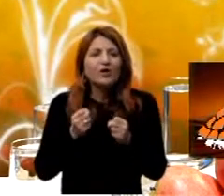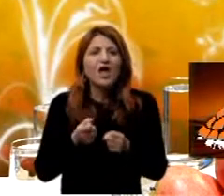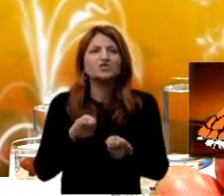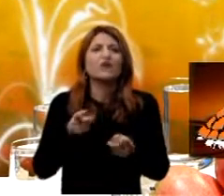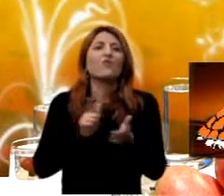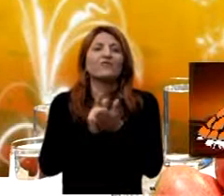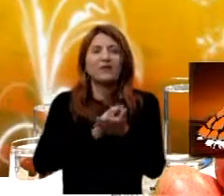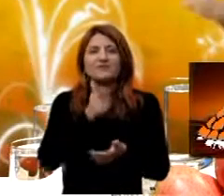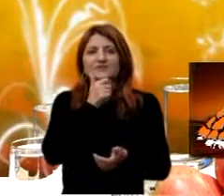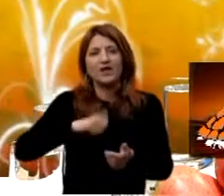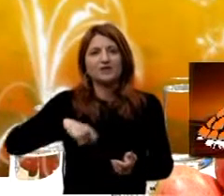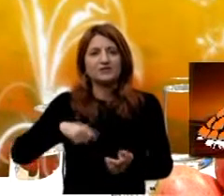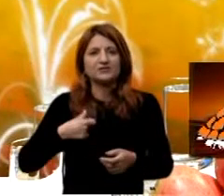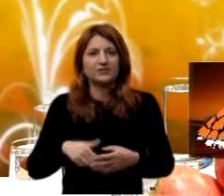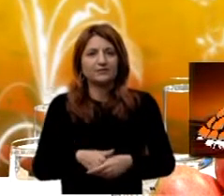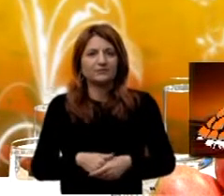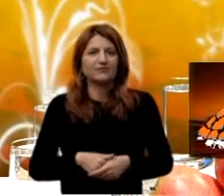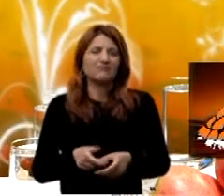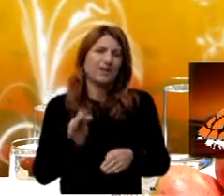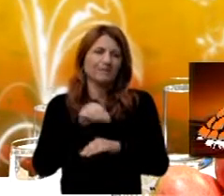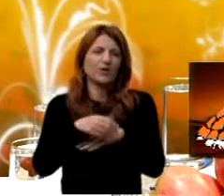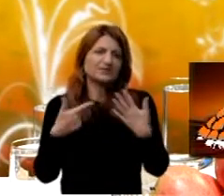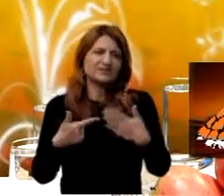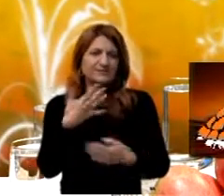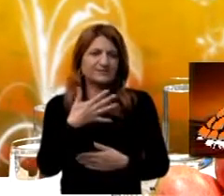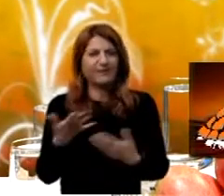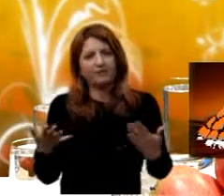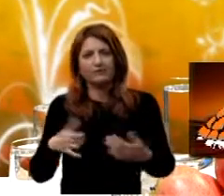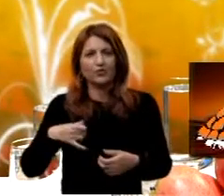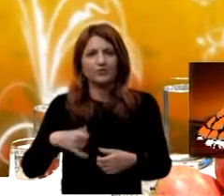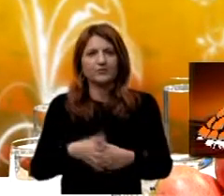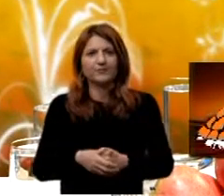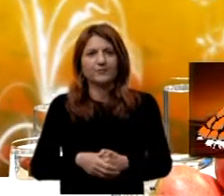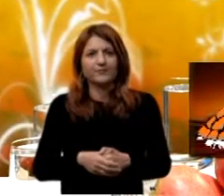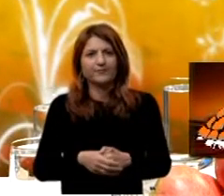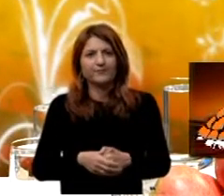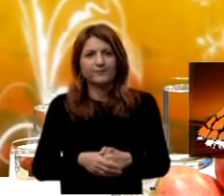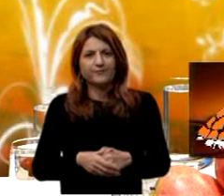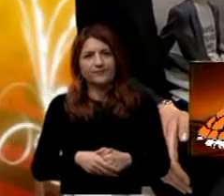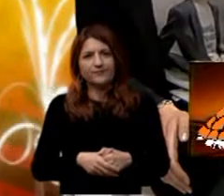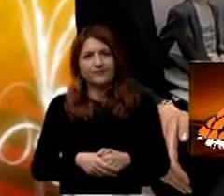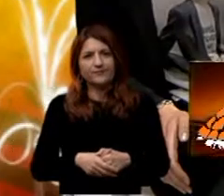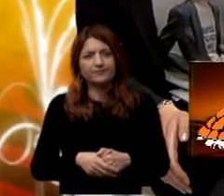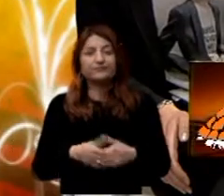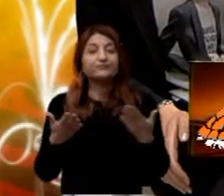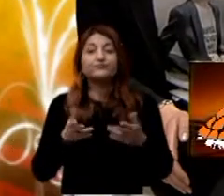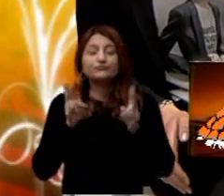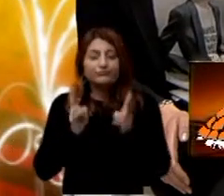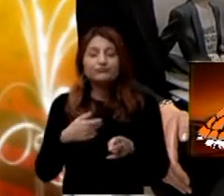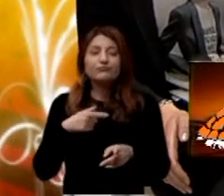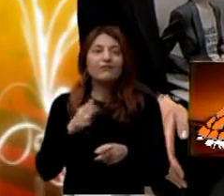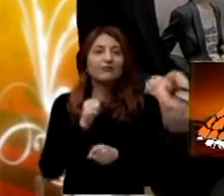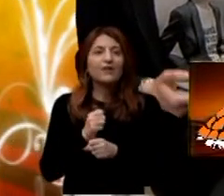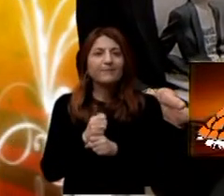u starijoj dobi? Ja bih rekla ipak iznad 75. godine. Tako je. Može. Dakle, ono što možemo napraviti je